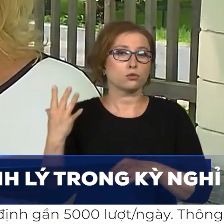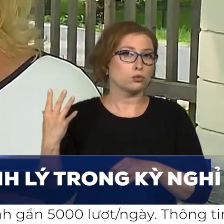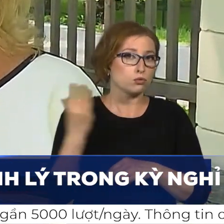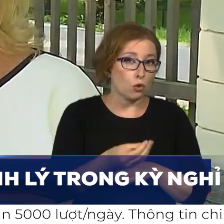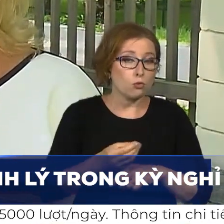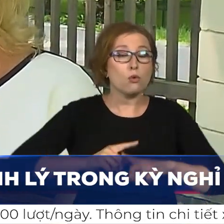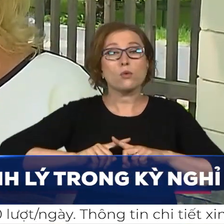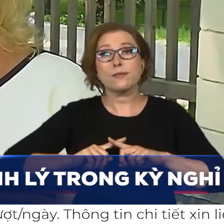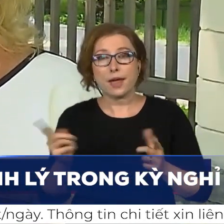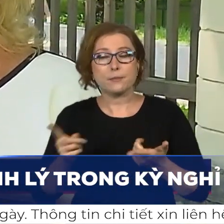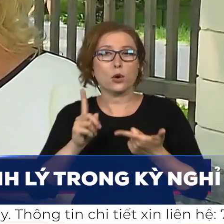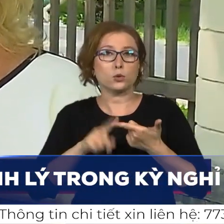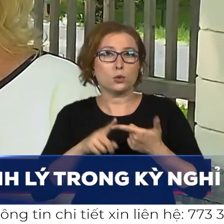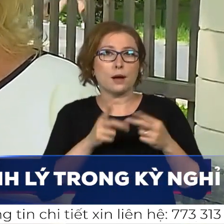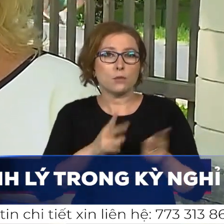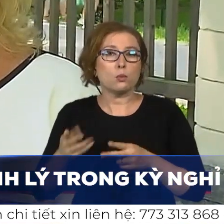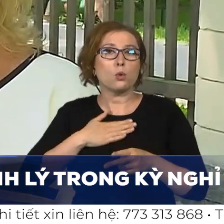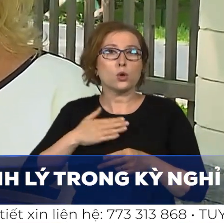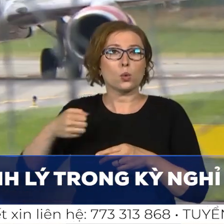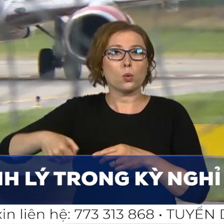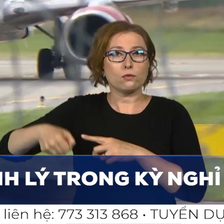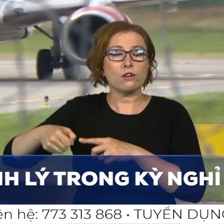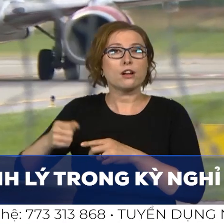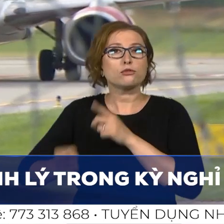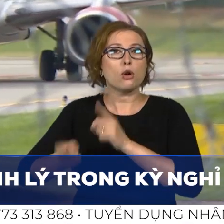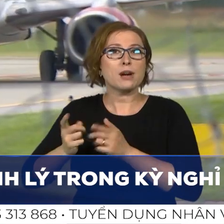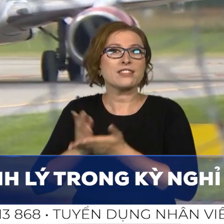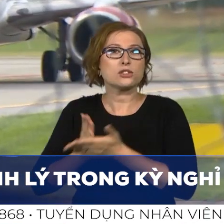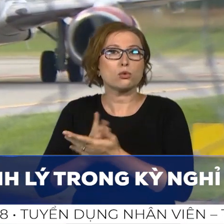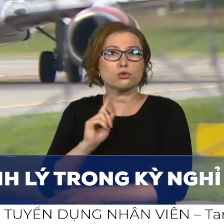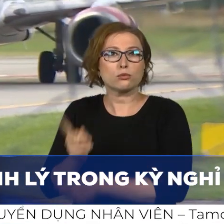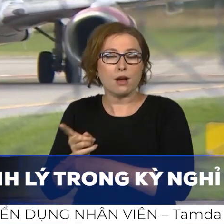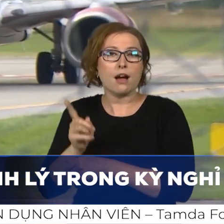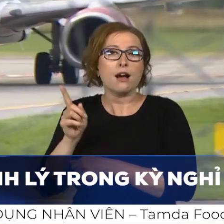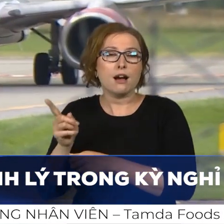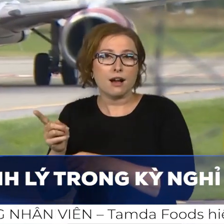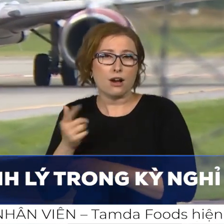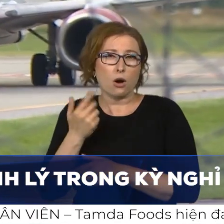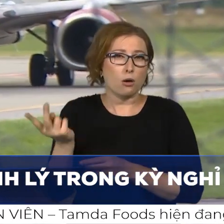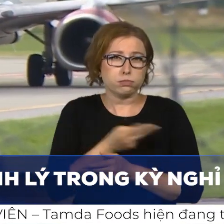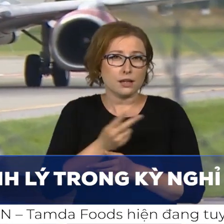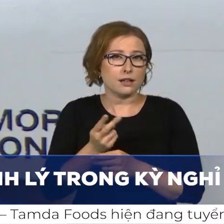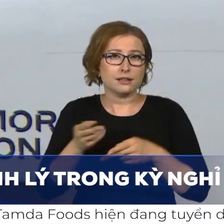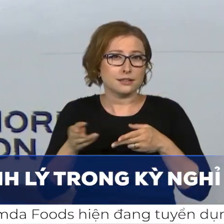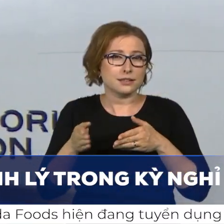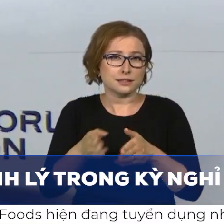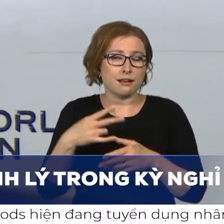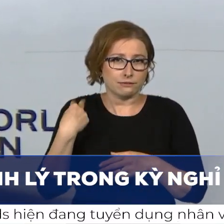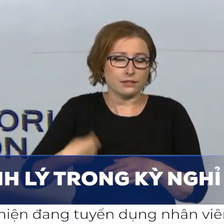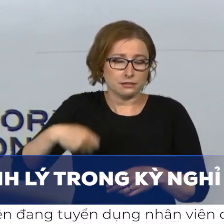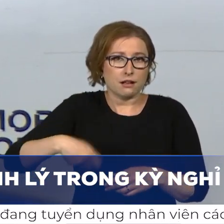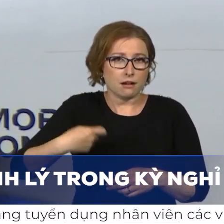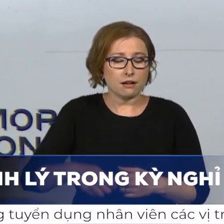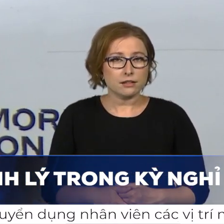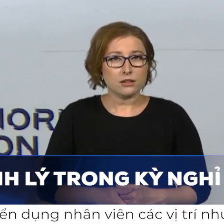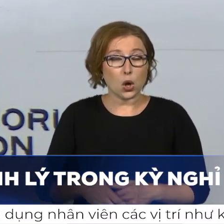vali và bay về Cộng hòa Séc, hoặc vali của bà sẽ được vận chuyển bằng dịch vụ vận tải nào đó. Nhưng cả hai cách đều tốn rất nhiều tiền. Theo Phó Chủ